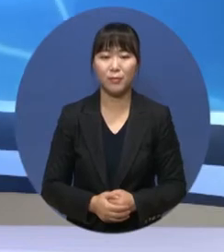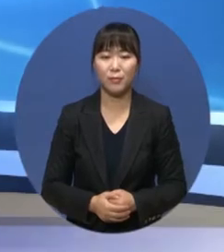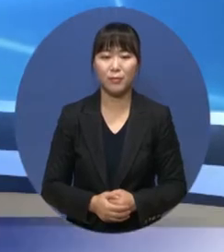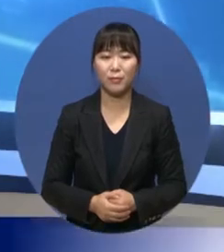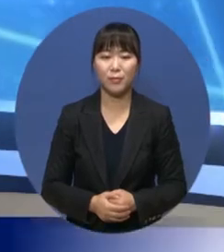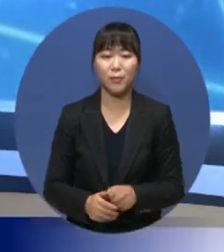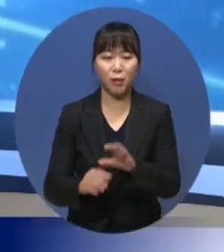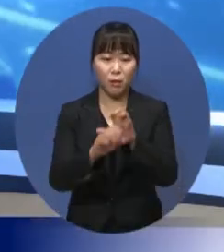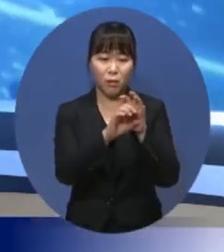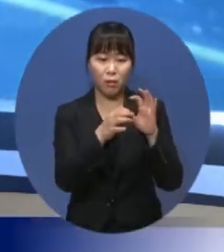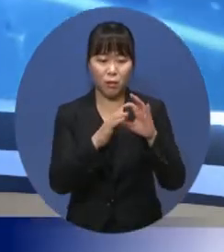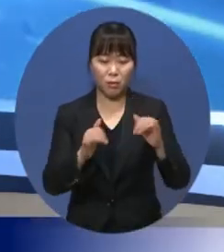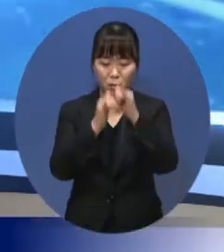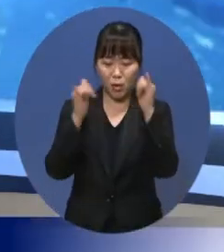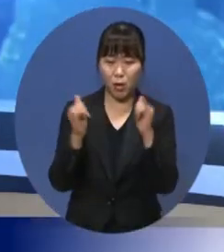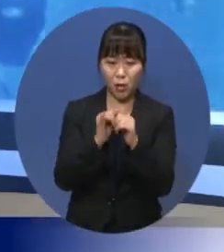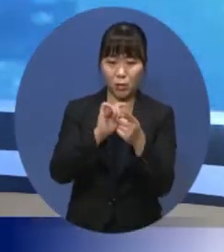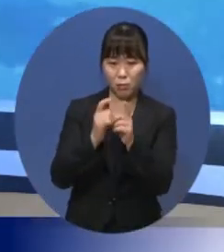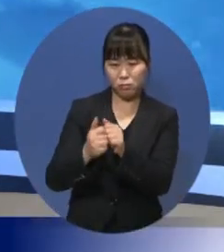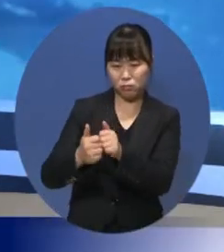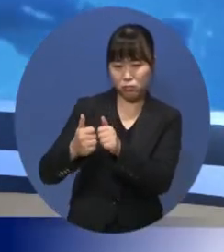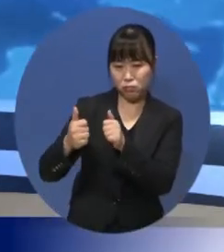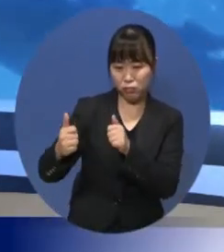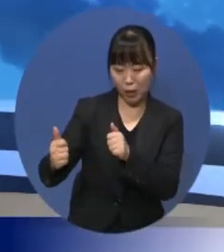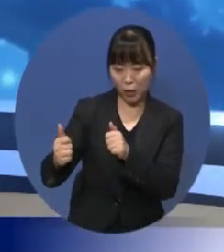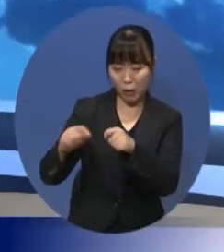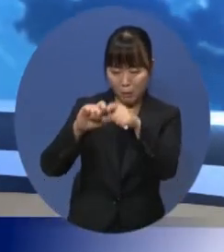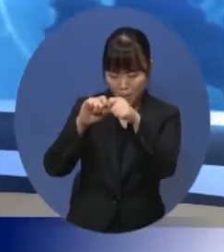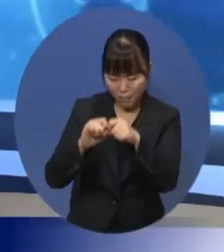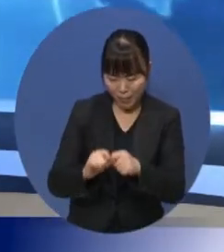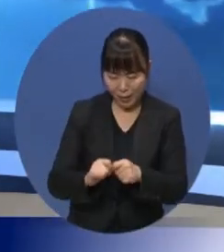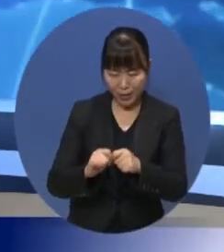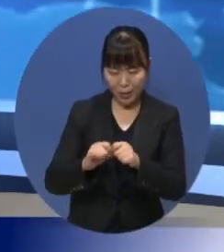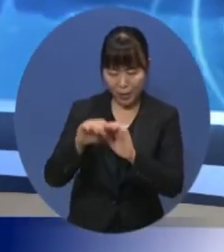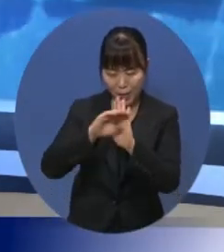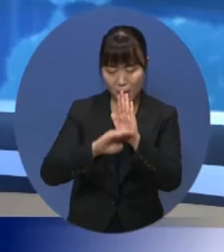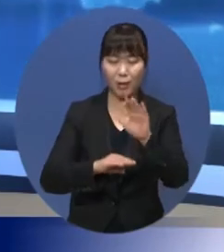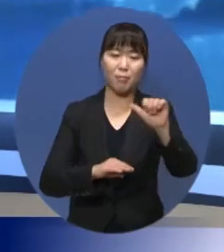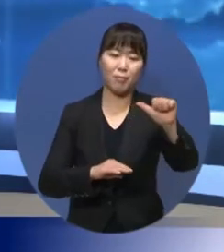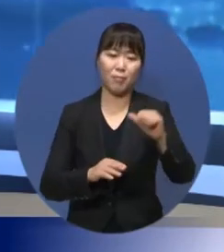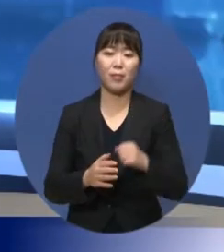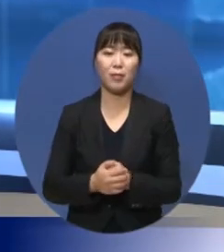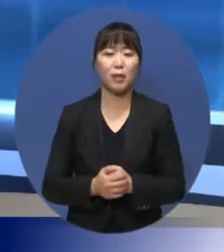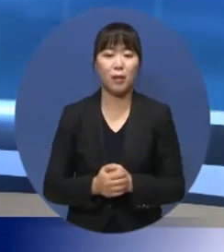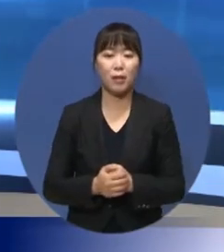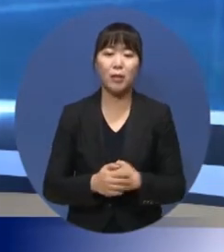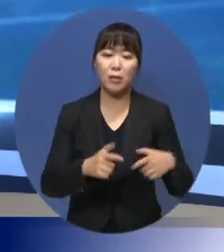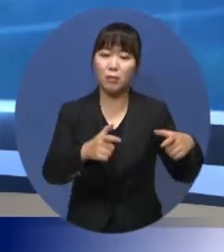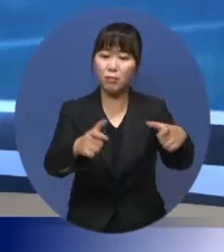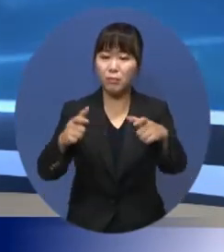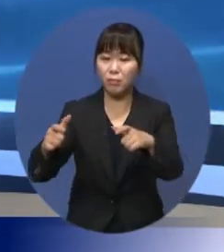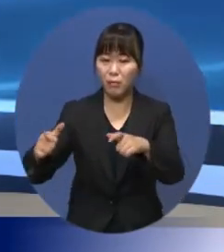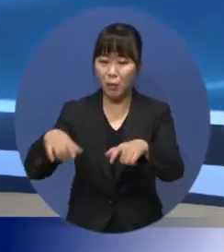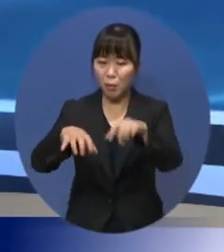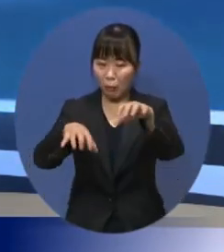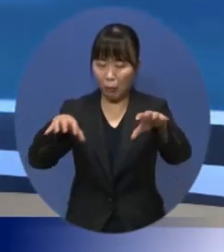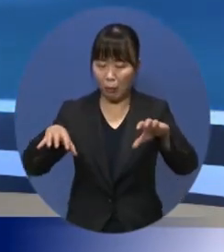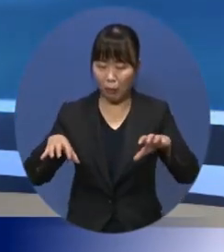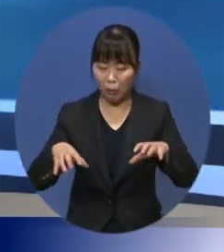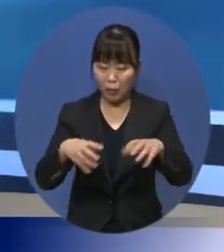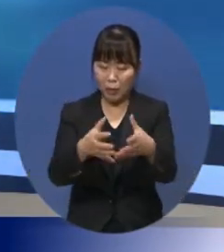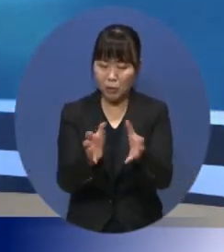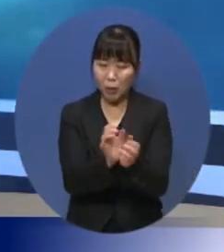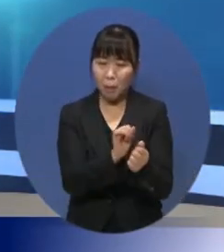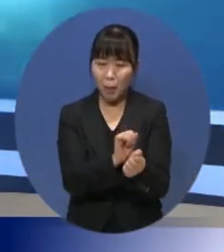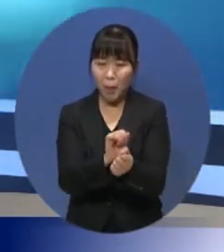코로나 이브에 대한 사회적 거리두기 가 다섯 단계로 세분화 되었습니다 지역 곳곳에서 산발적 집단